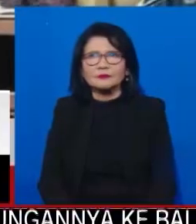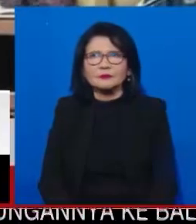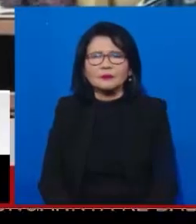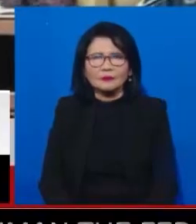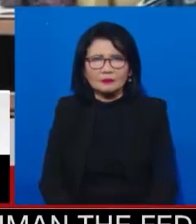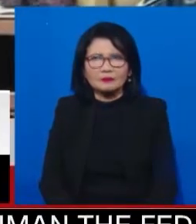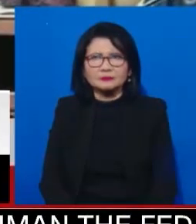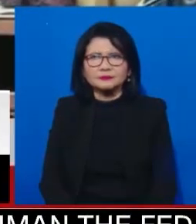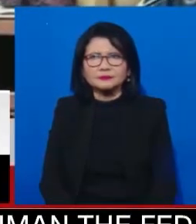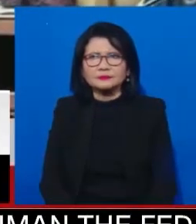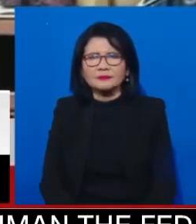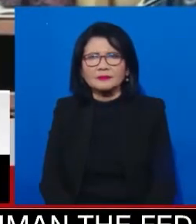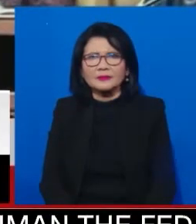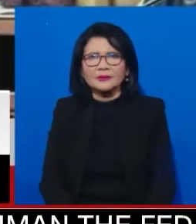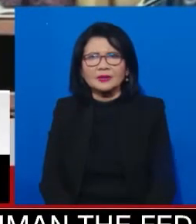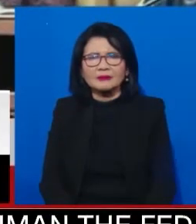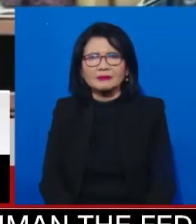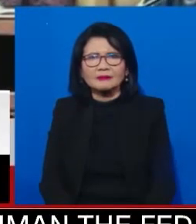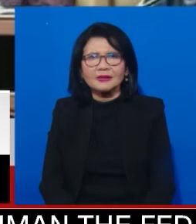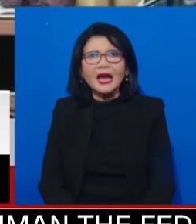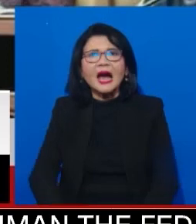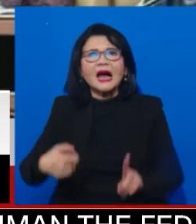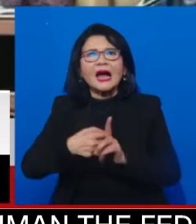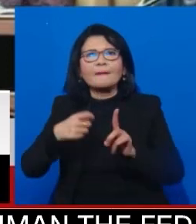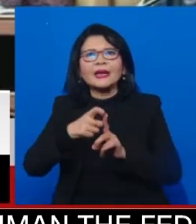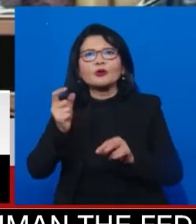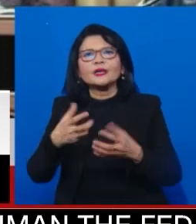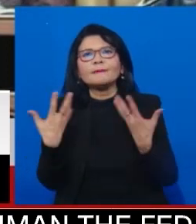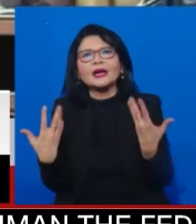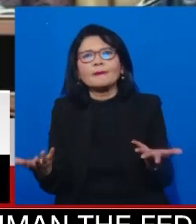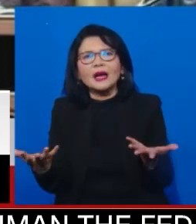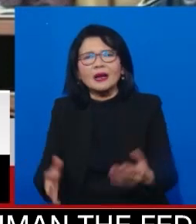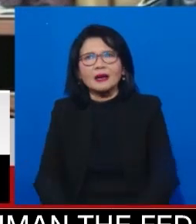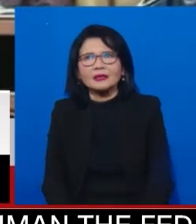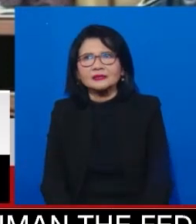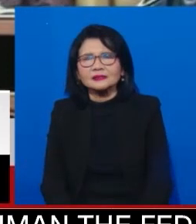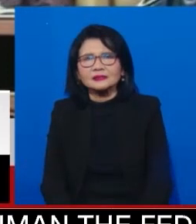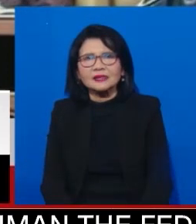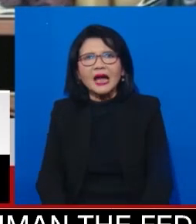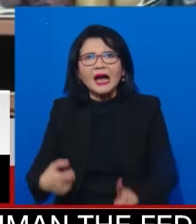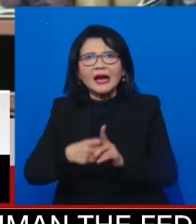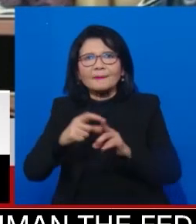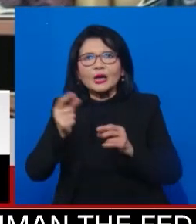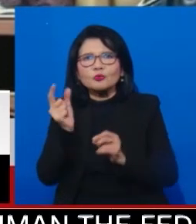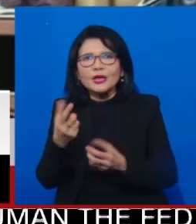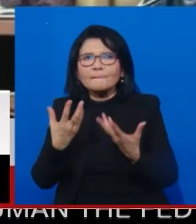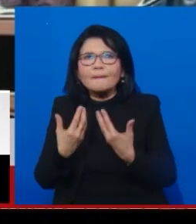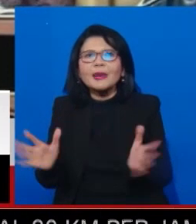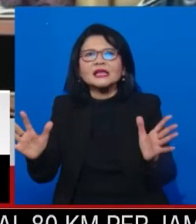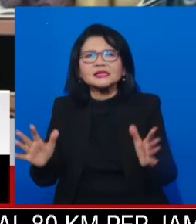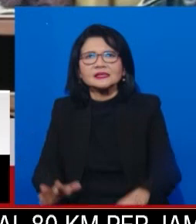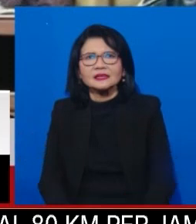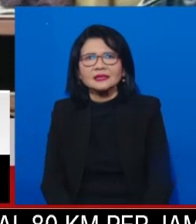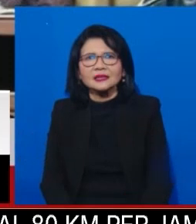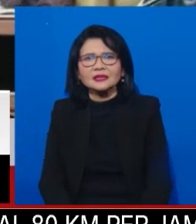tahun KPU ini kebablasan kebablasan nih pak kpu-nya